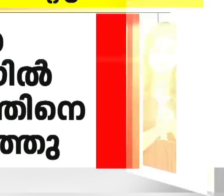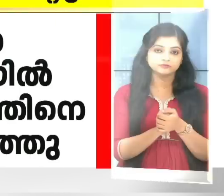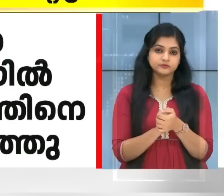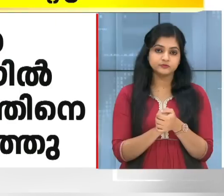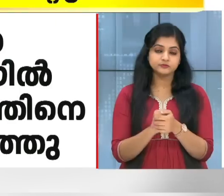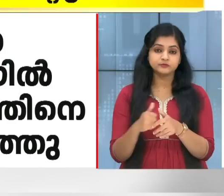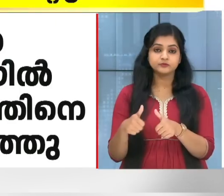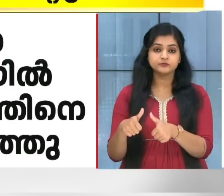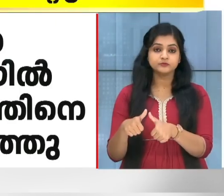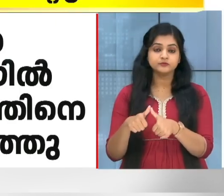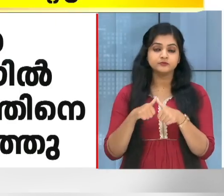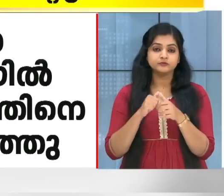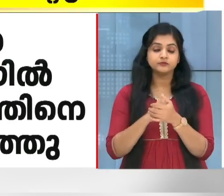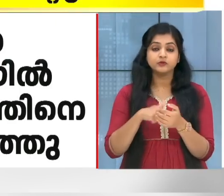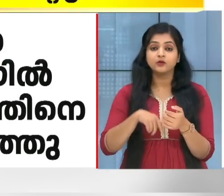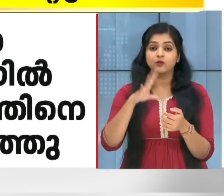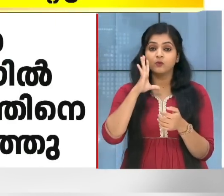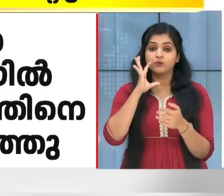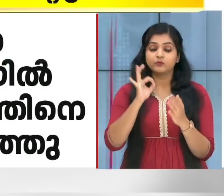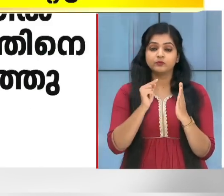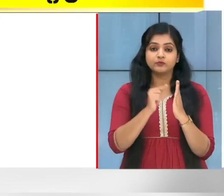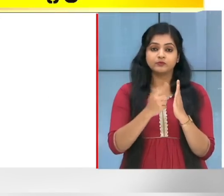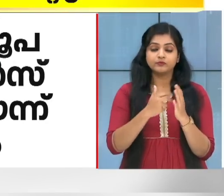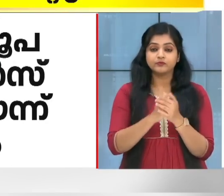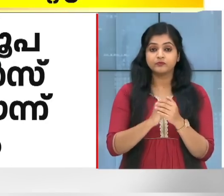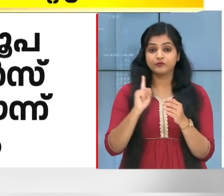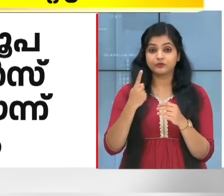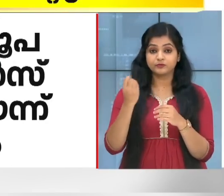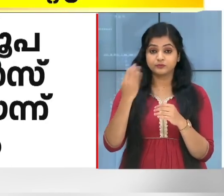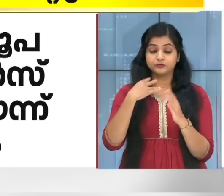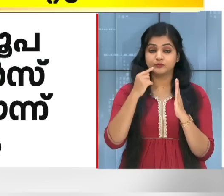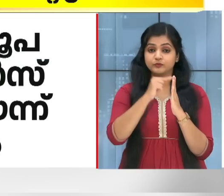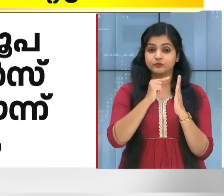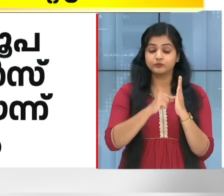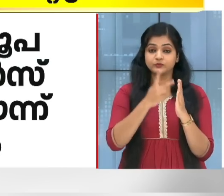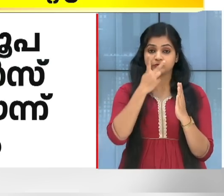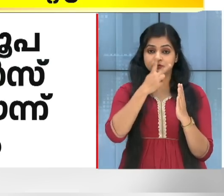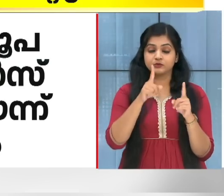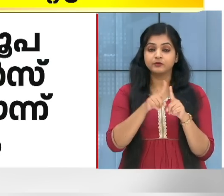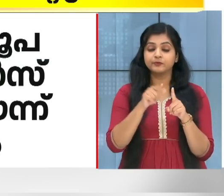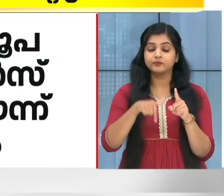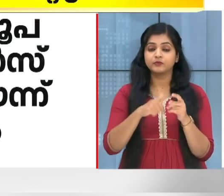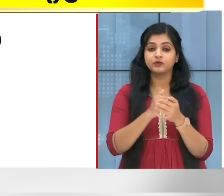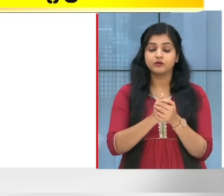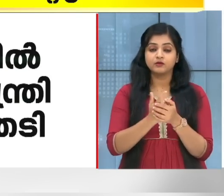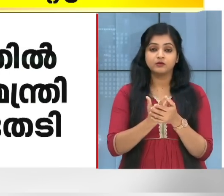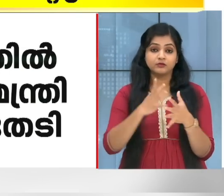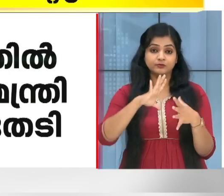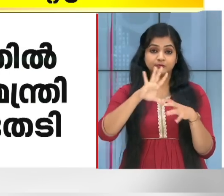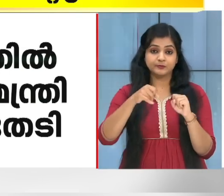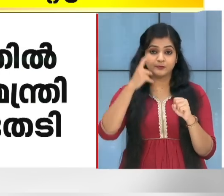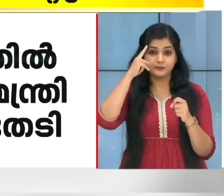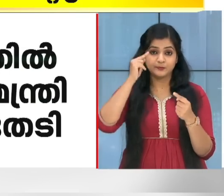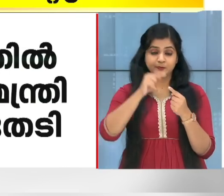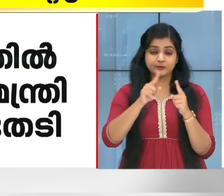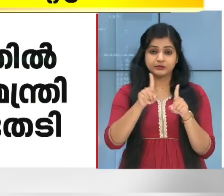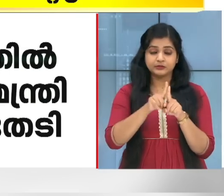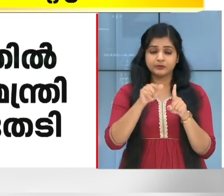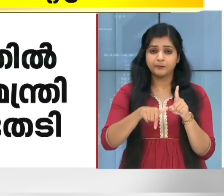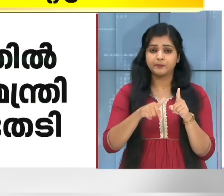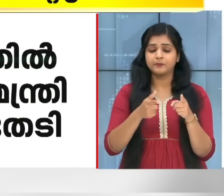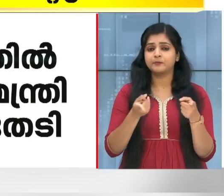പ്രതി കാര്യത്തിൽ ഏറ്റവും പ്രധാനപ്പെട്ട കാര്യം, നമുക്ക് ഈ ആദ്യ വിവരങ്ങൾ പരിശോധിക്കുമ്പോൾ ഏതെങ്കിലും ക്രിമിനൽ മനോവ്യവസ്ഥയിൽ മനസ്ഥിതിയിൽ ചെയ്ത ഒരു കാര്യമല്ല.